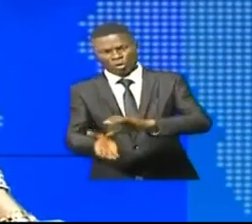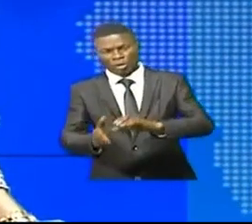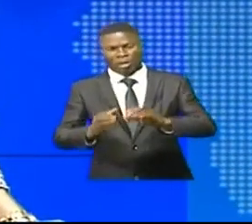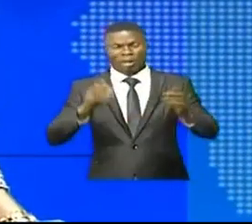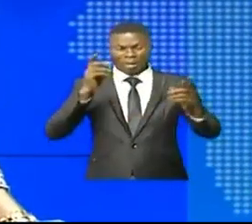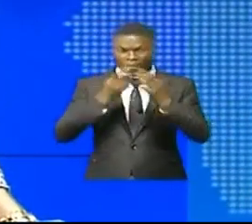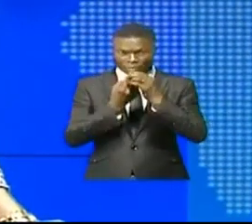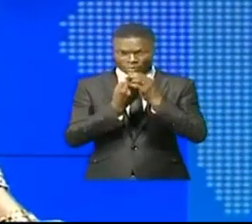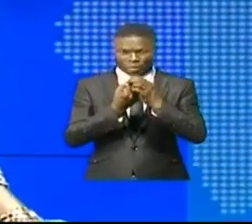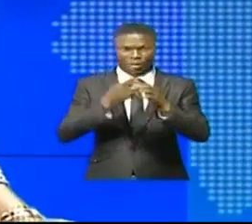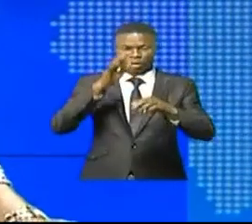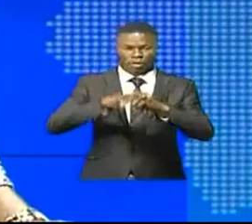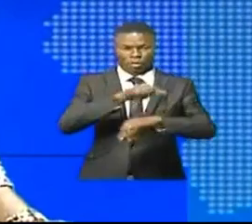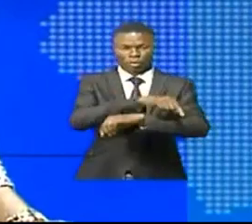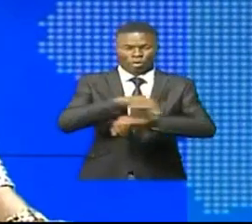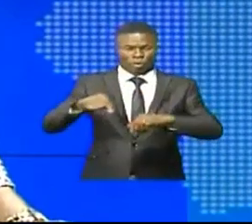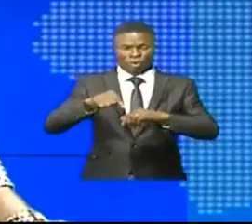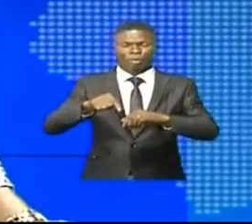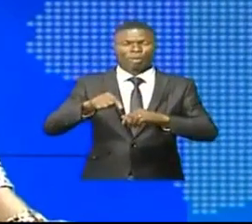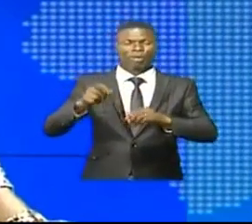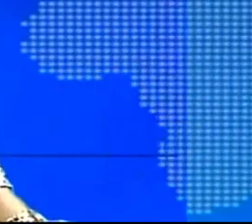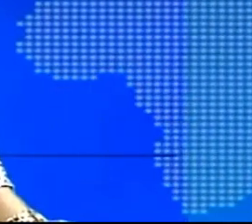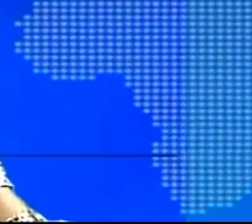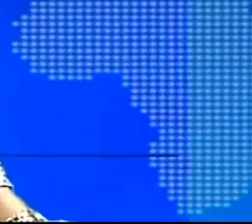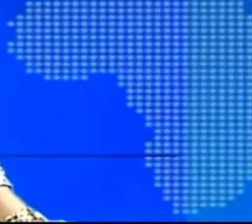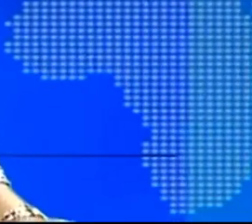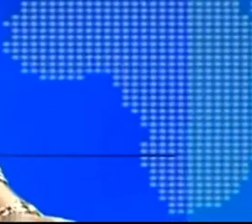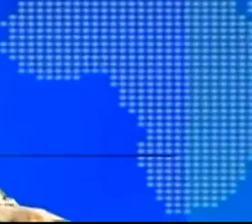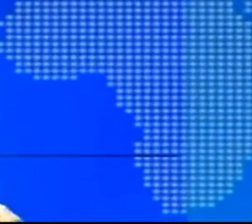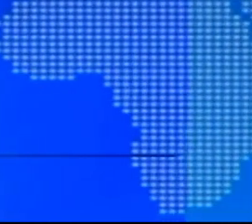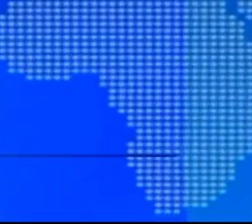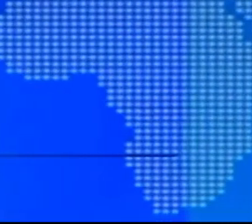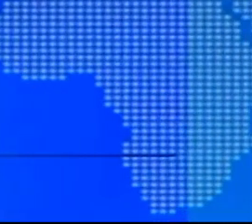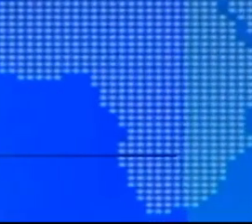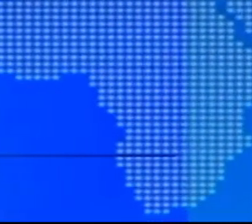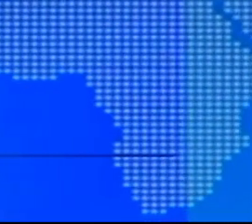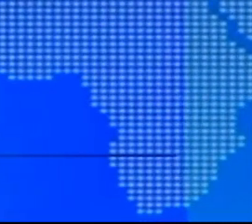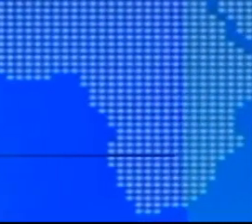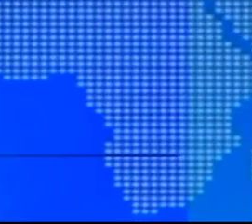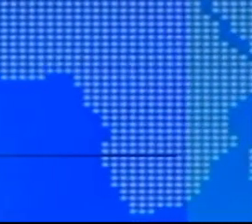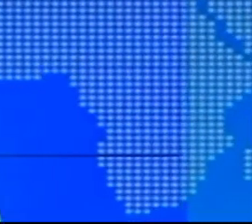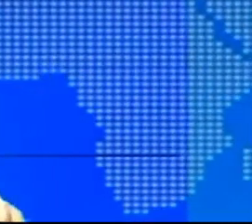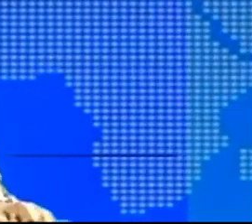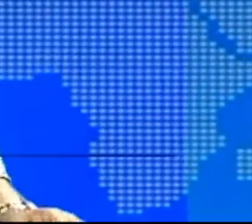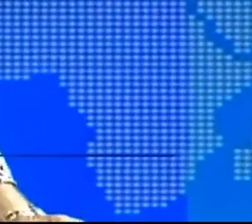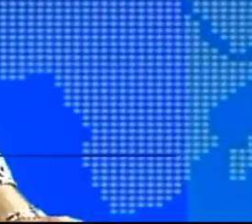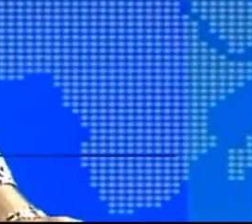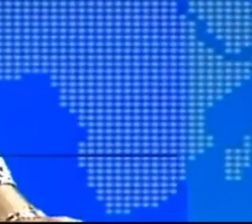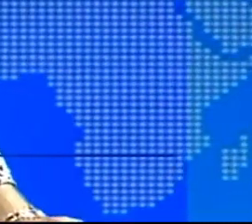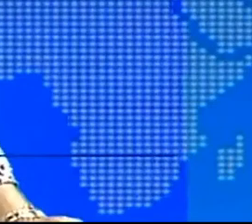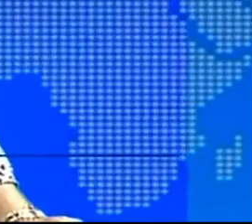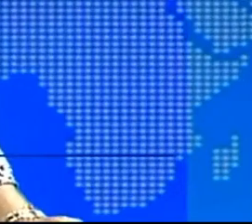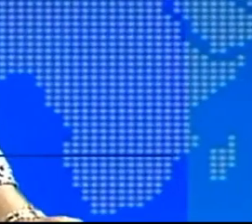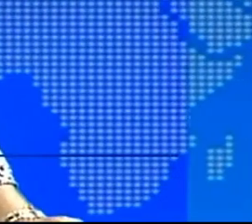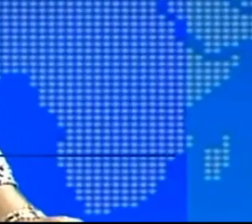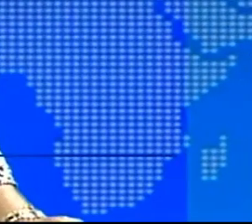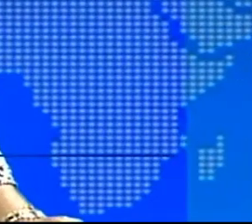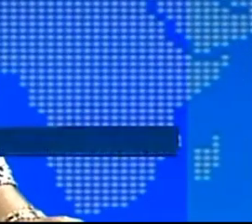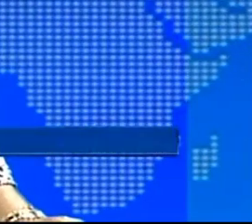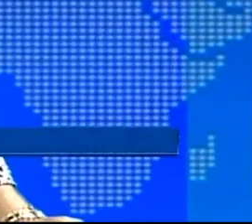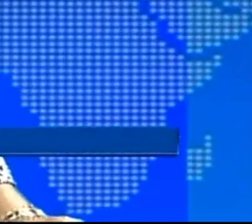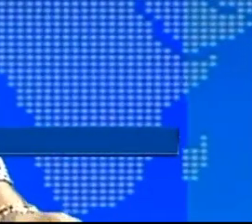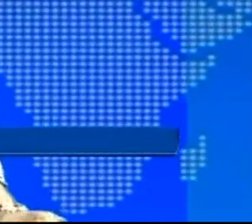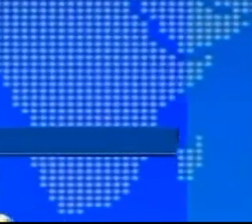bâtiment administratif de ce territoire. La population appelle une intervention rapide du gouvernement central pour stopper